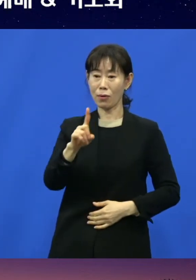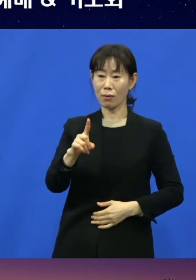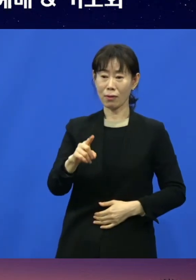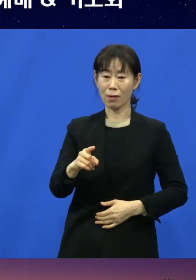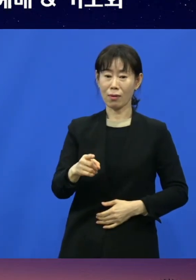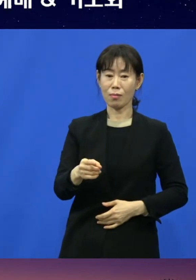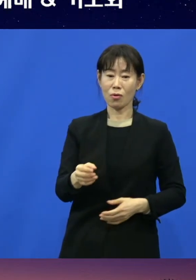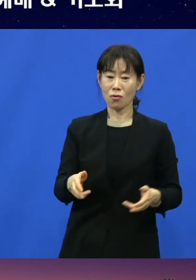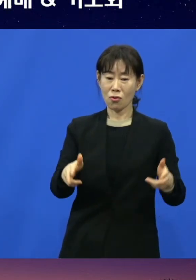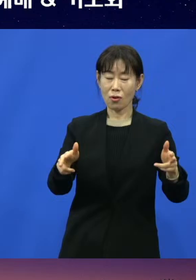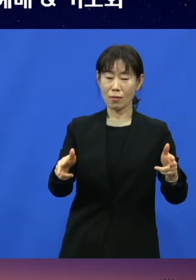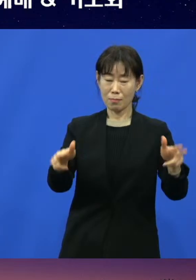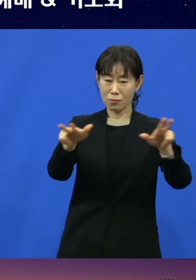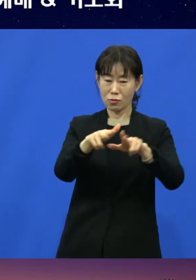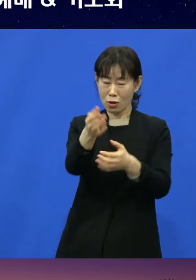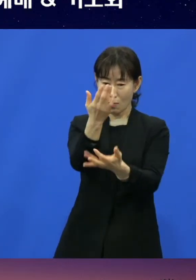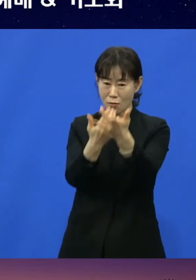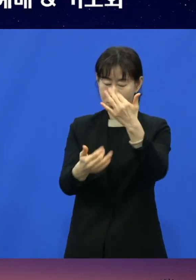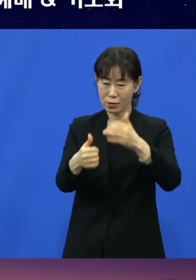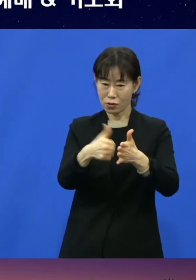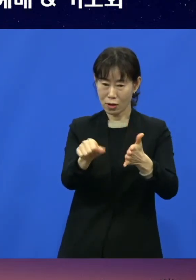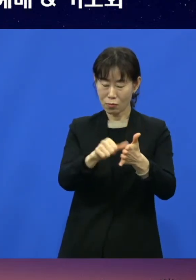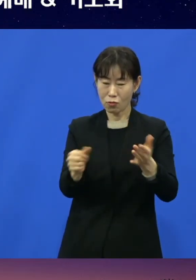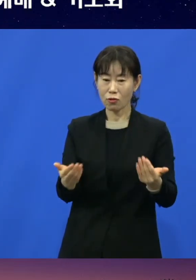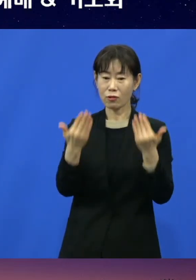거예요. 번제로 드리라.